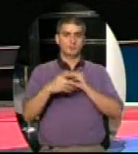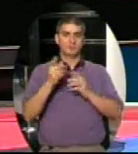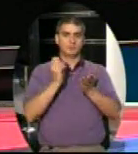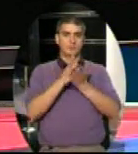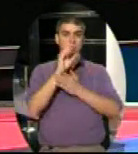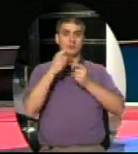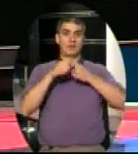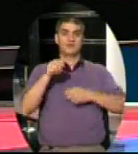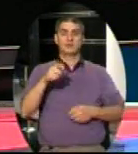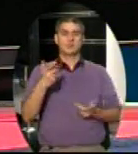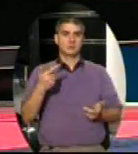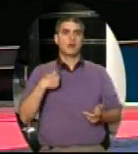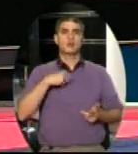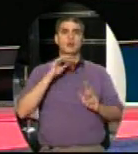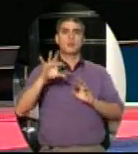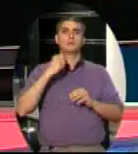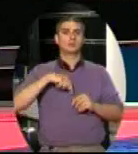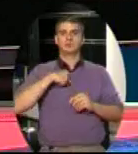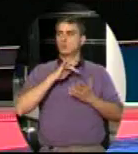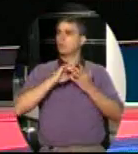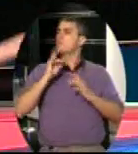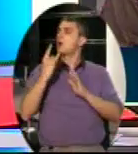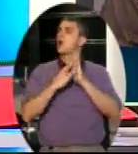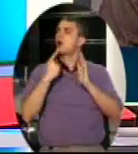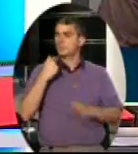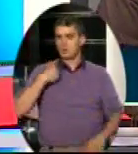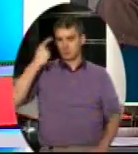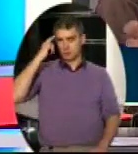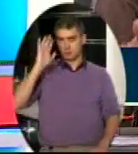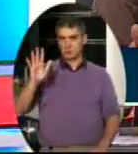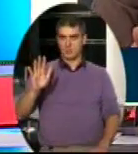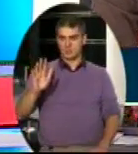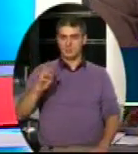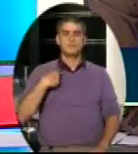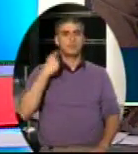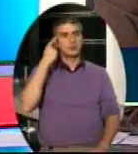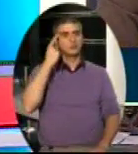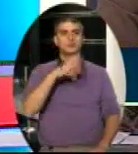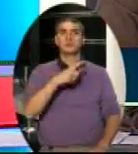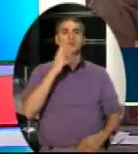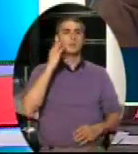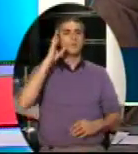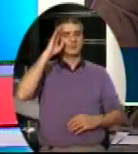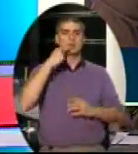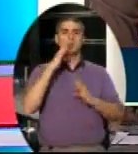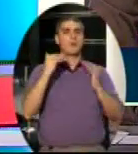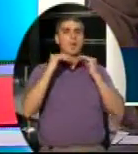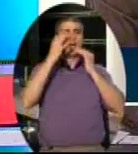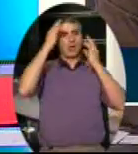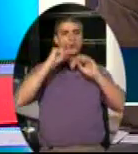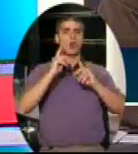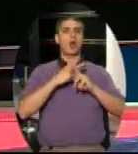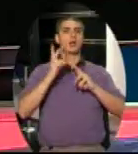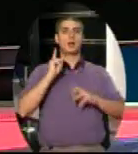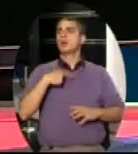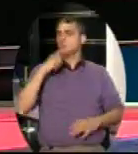לפיטוריו של חבר כנסת, אנחנו יכולים למצוא את עצמנו במקום מה לא טוב. מה החוק אומר זה אני יודעת. אני לא חושב אני חושבת להתפטר, שמצנה פה מצביע לא על מה שראוי, לא רק על מה שחוקי. אני לא חושב